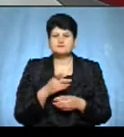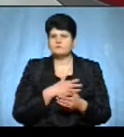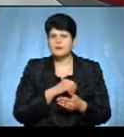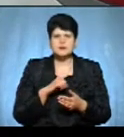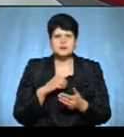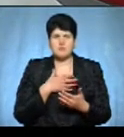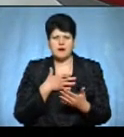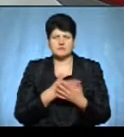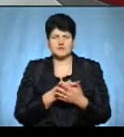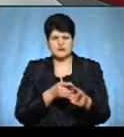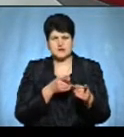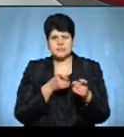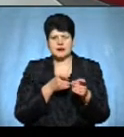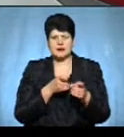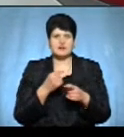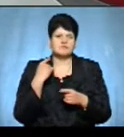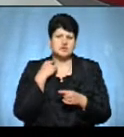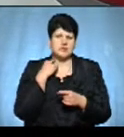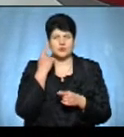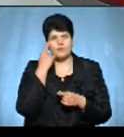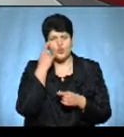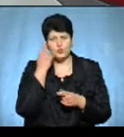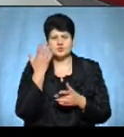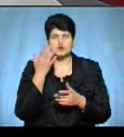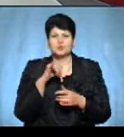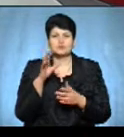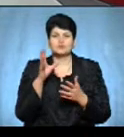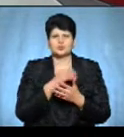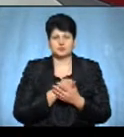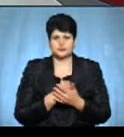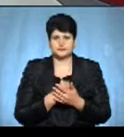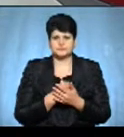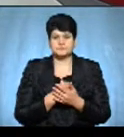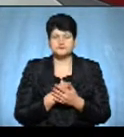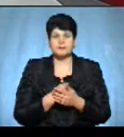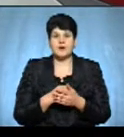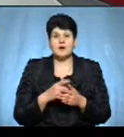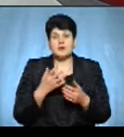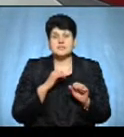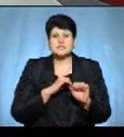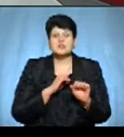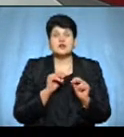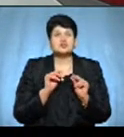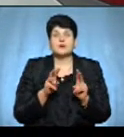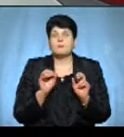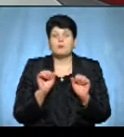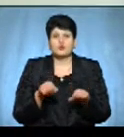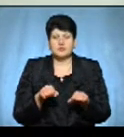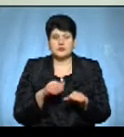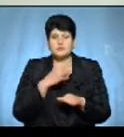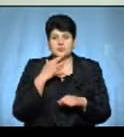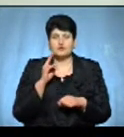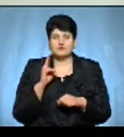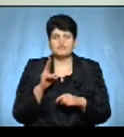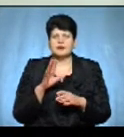самих активніших стріляли в шию, в очі, куди їм вдавалося. Натомість захищалися чим могли, в